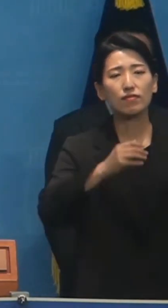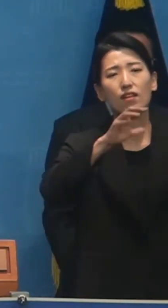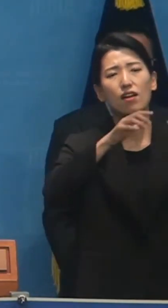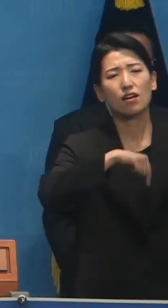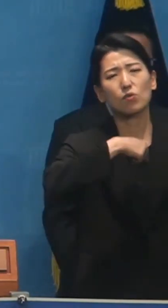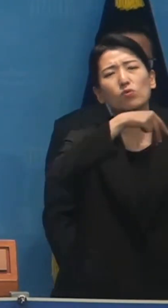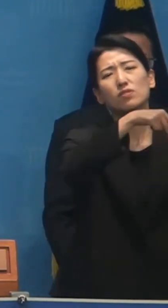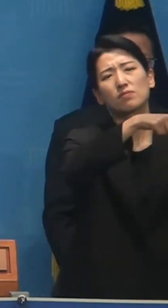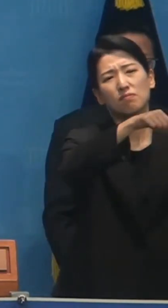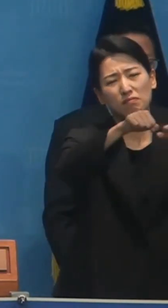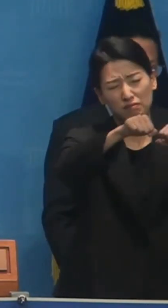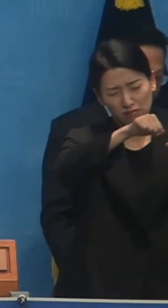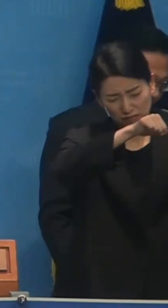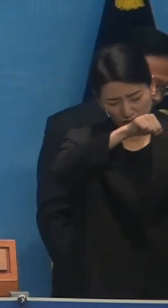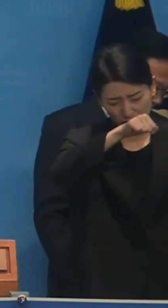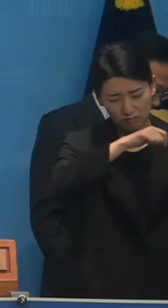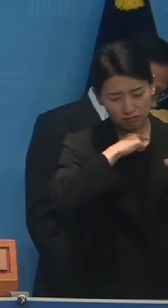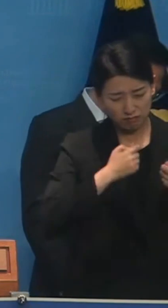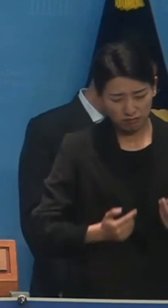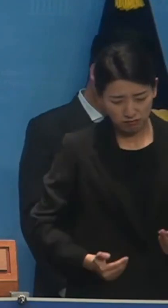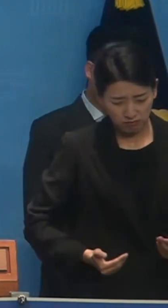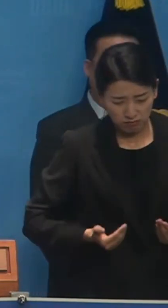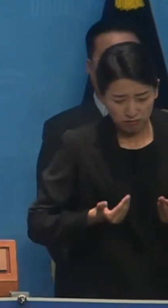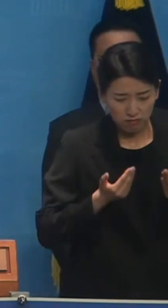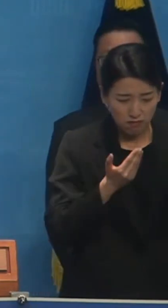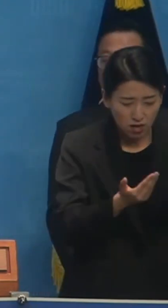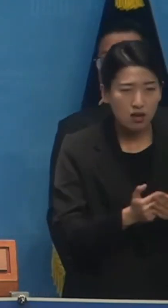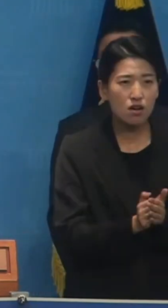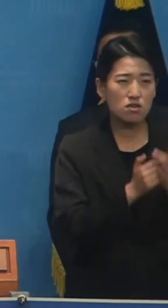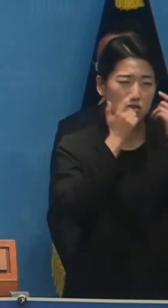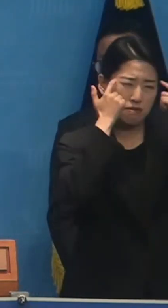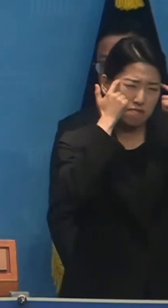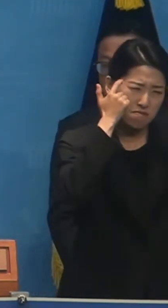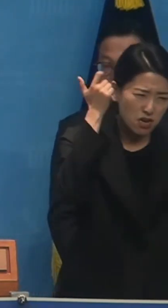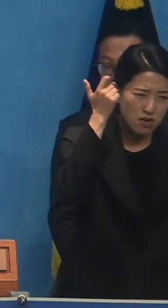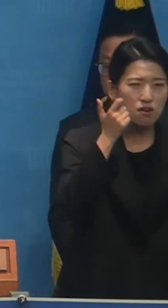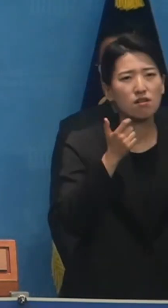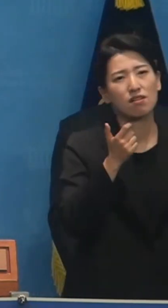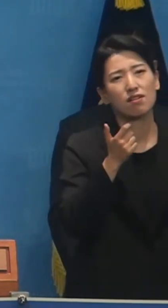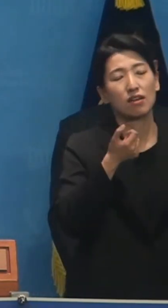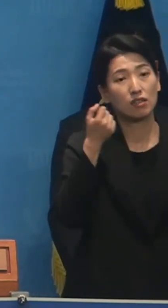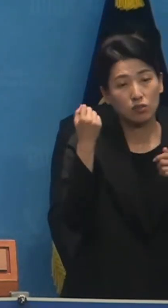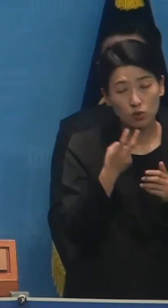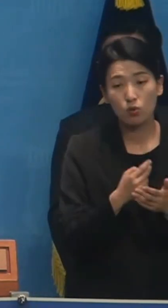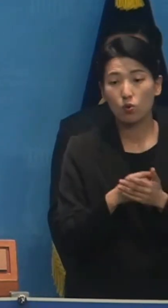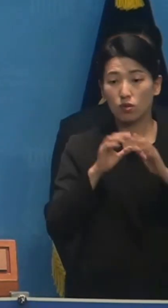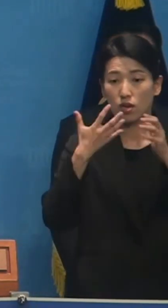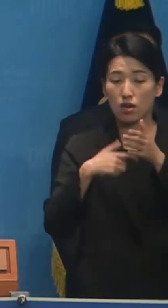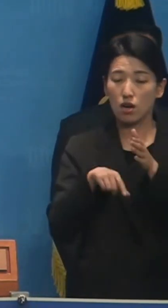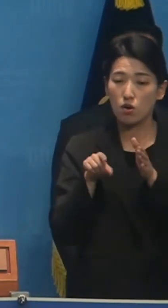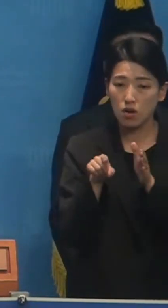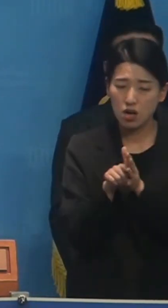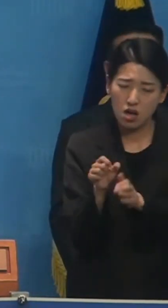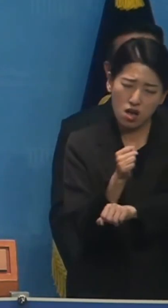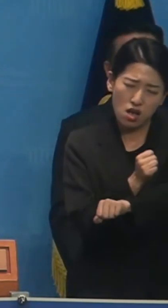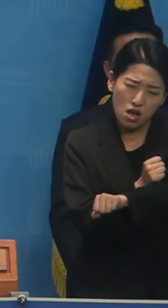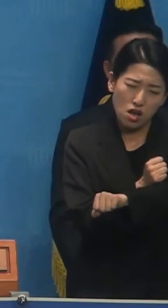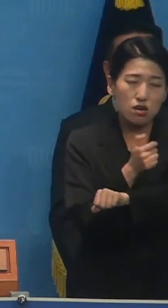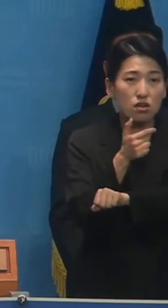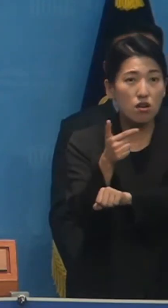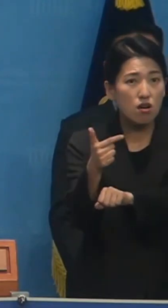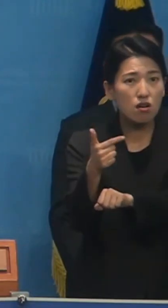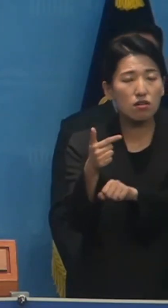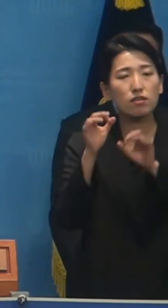헌신하시고 또 대한민국을 바로 세우기 위해서 노력하신 김대중 전 대통령님과